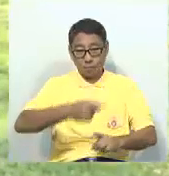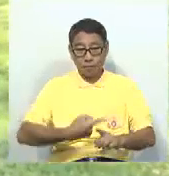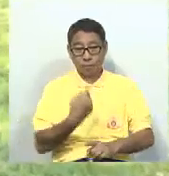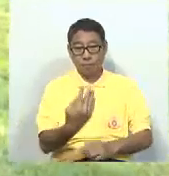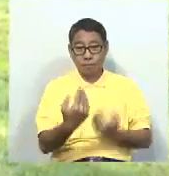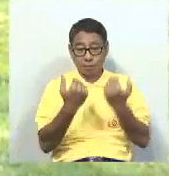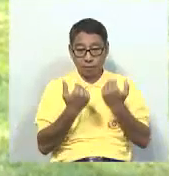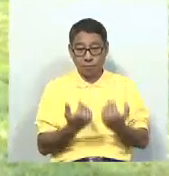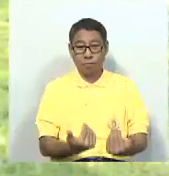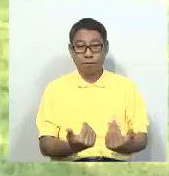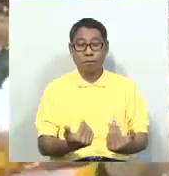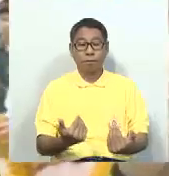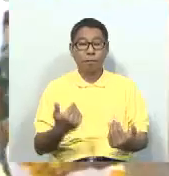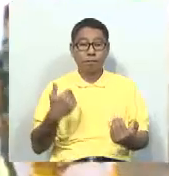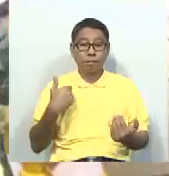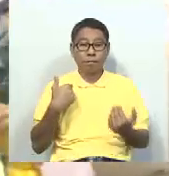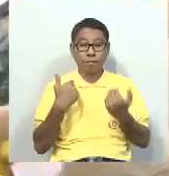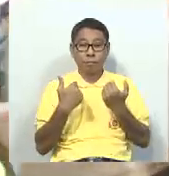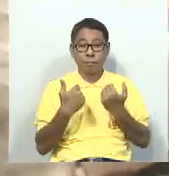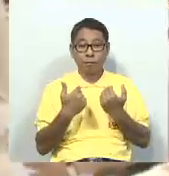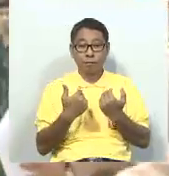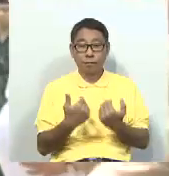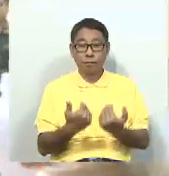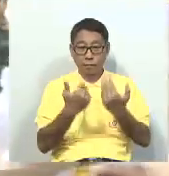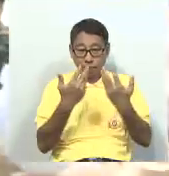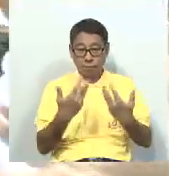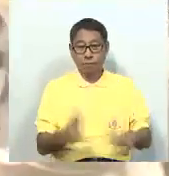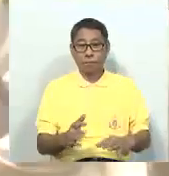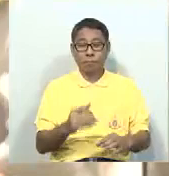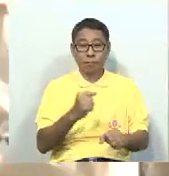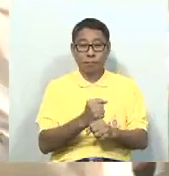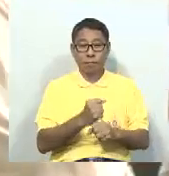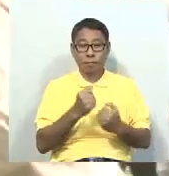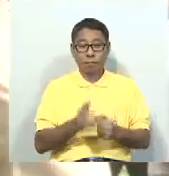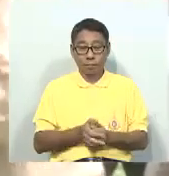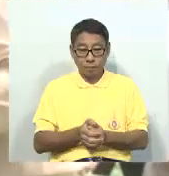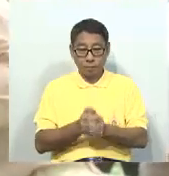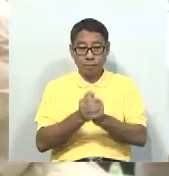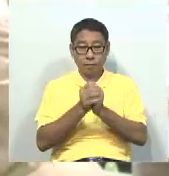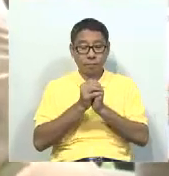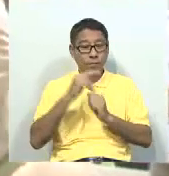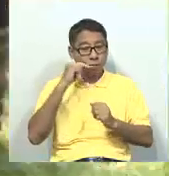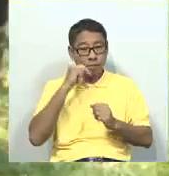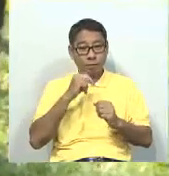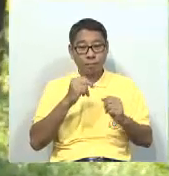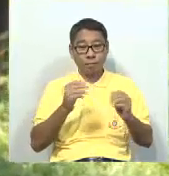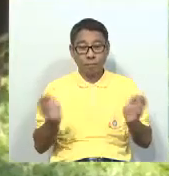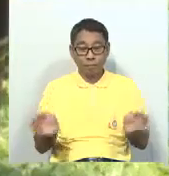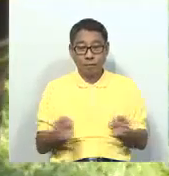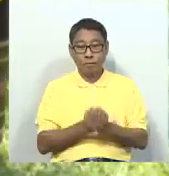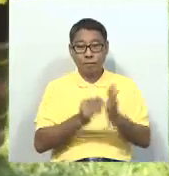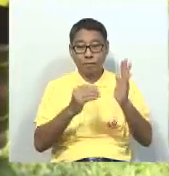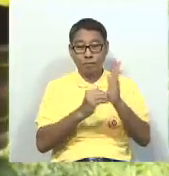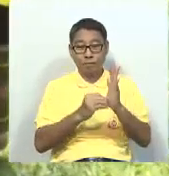คือวันนี้นั่นเองนะคะจากนั้นค่ะก็จะทำพิธีเสกน้ำอภิเษกรวมจากกรุงเทพมหาน